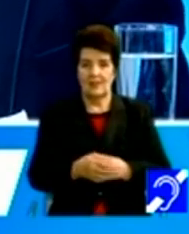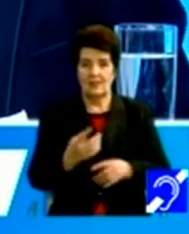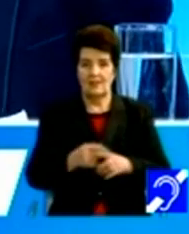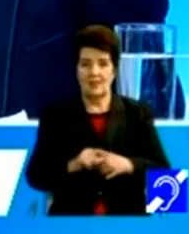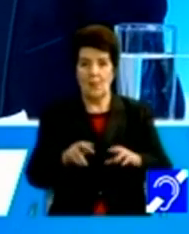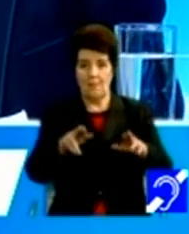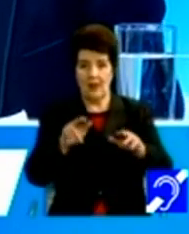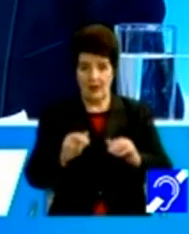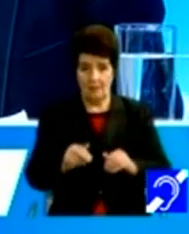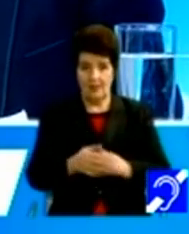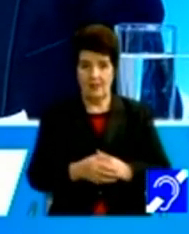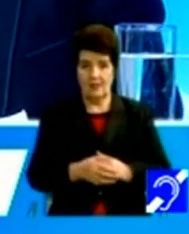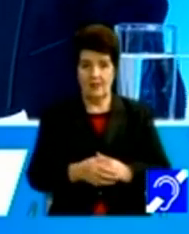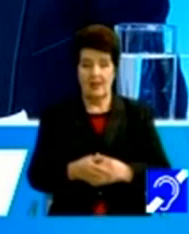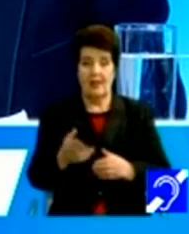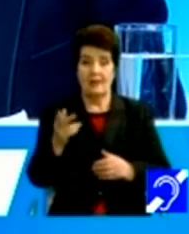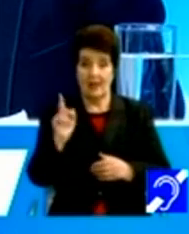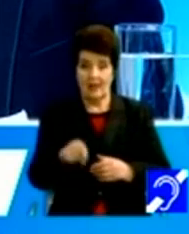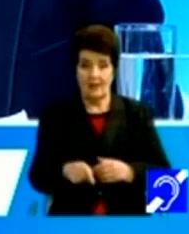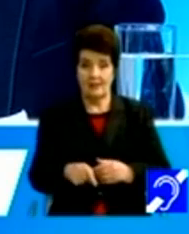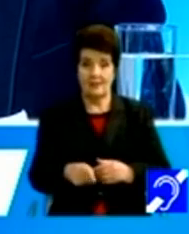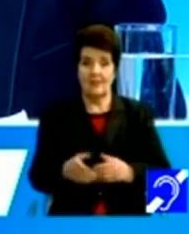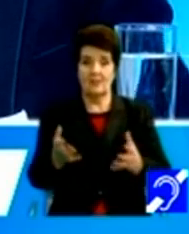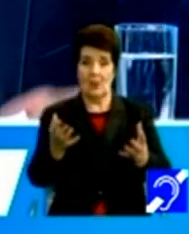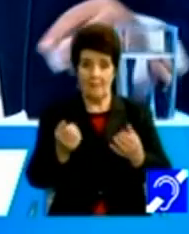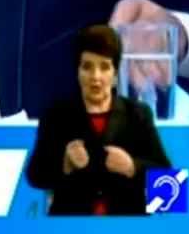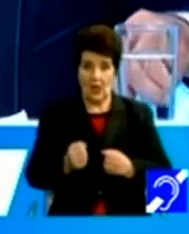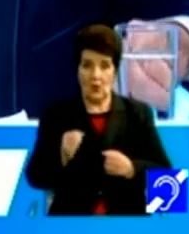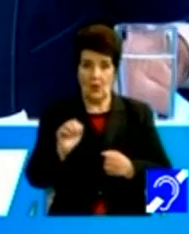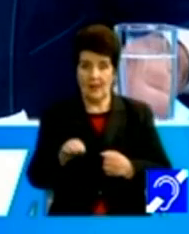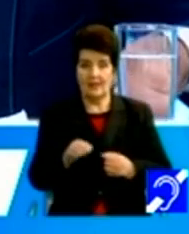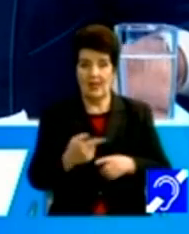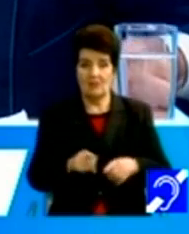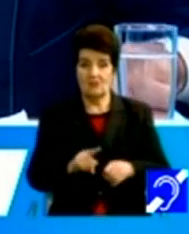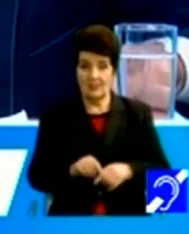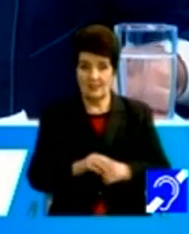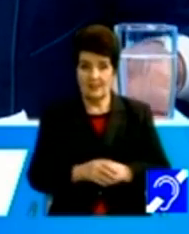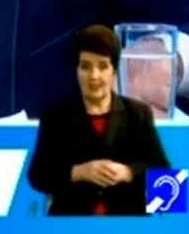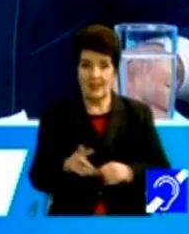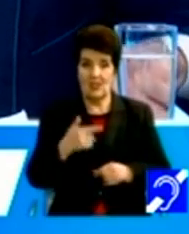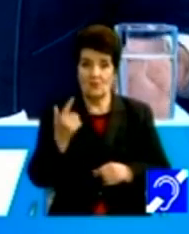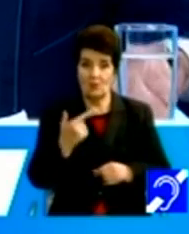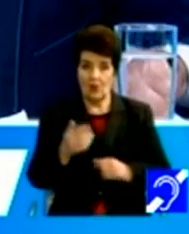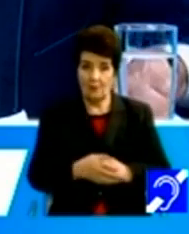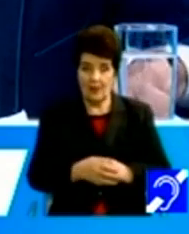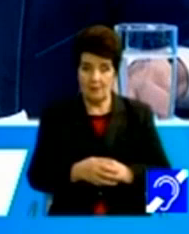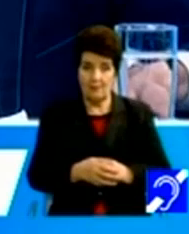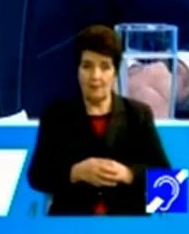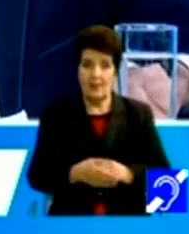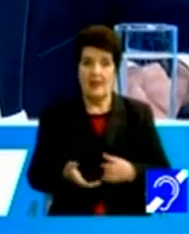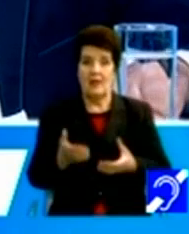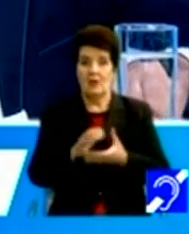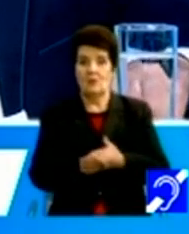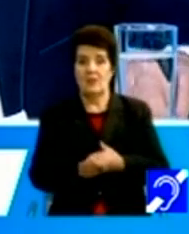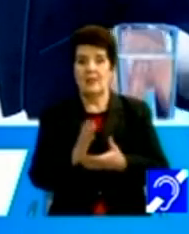un parlament care să voteze. Exact. De asta și am preluat aceste... Când vorbiți despre restul unioniștilor, este